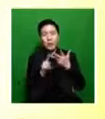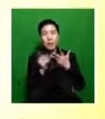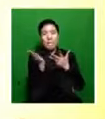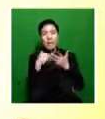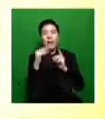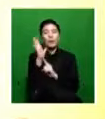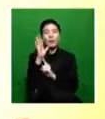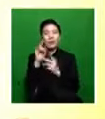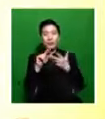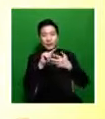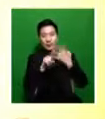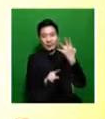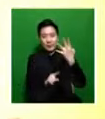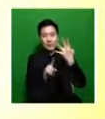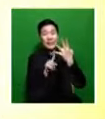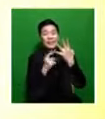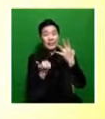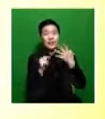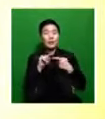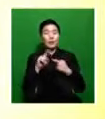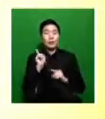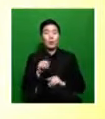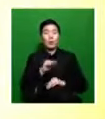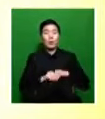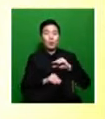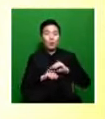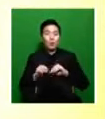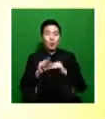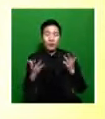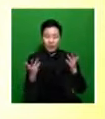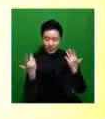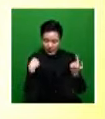เทียนตรงนี้เนี่ยจะเป็นโครงการที่มี